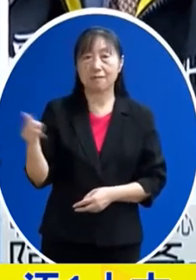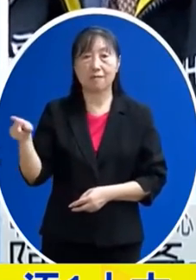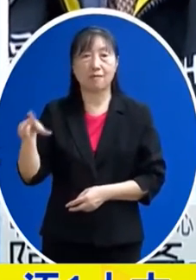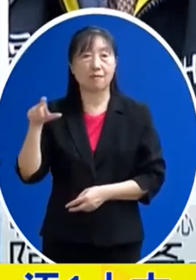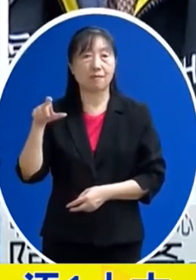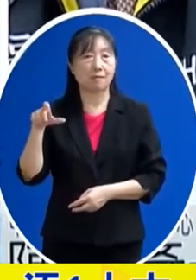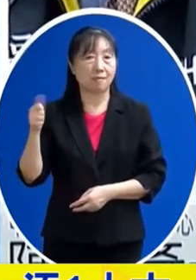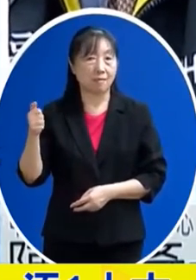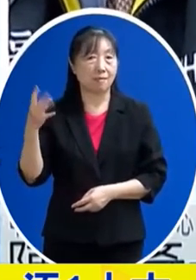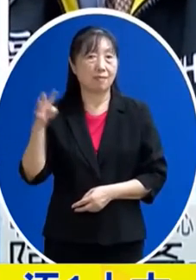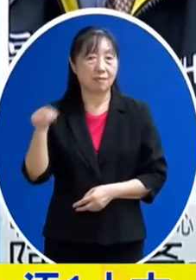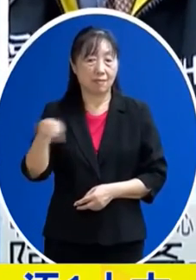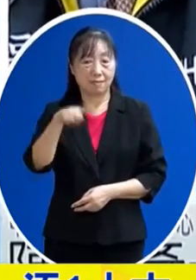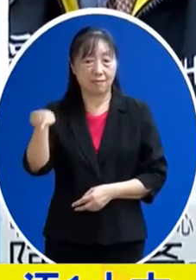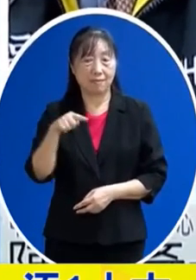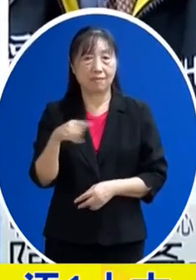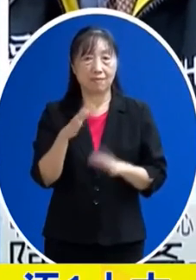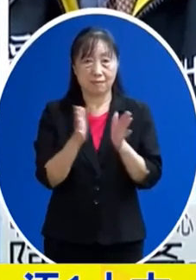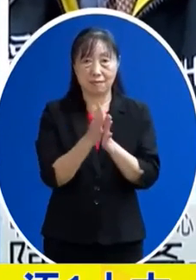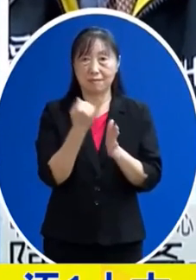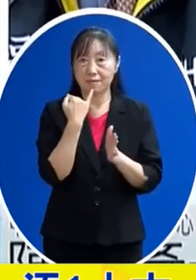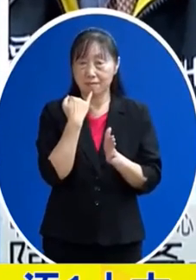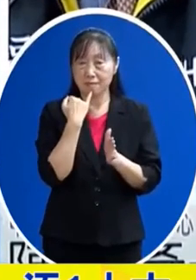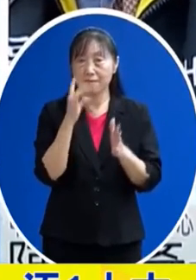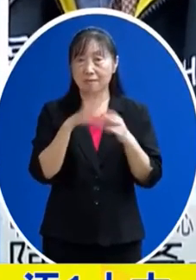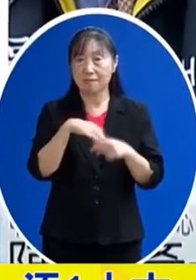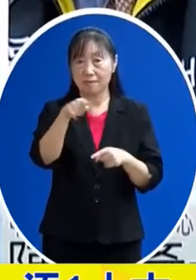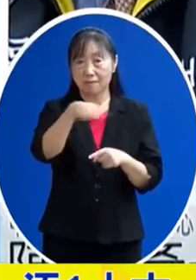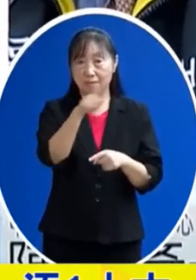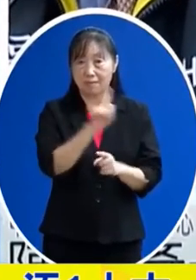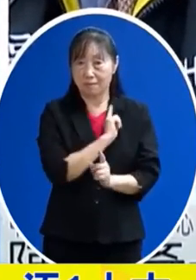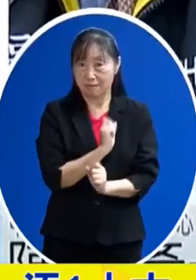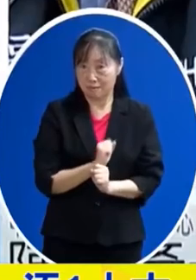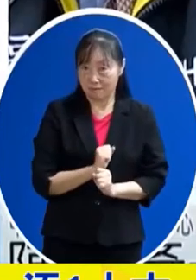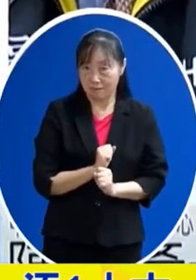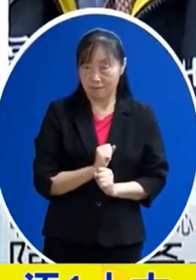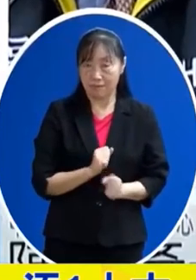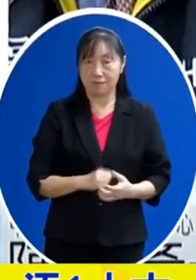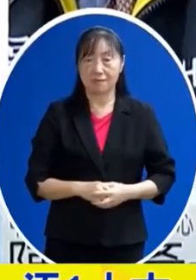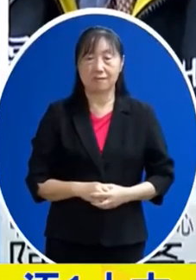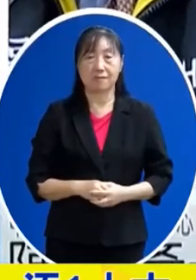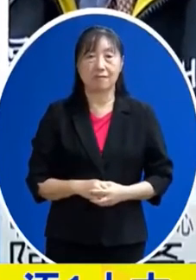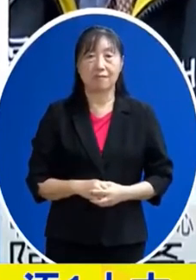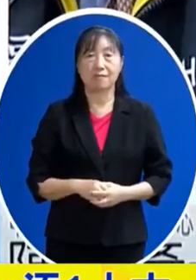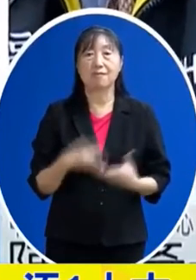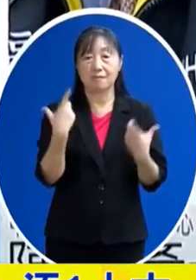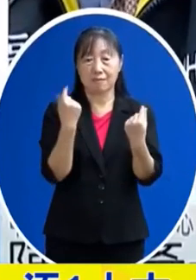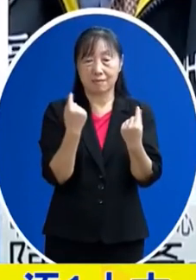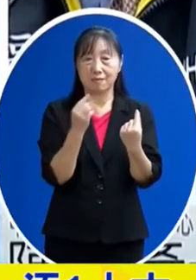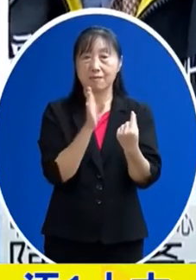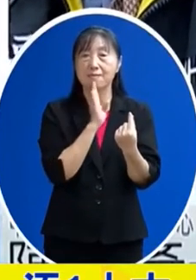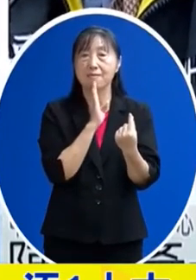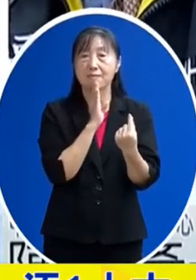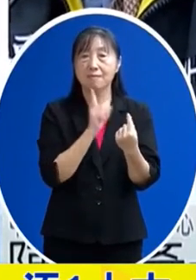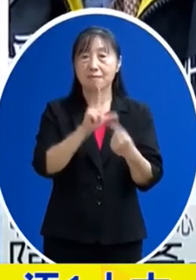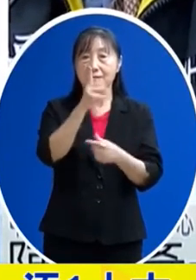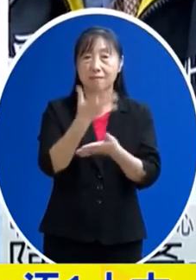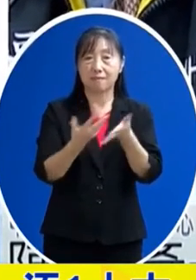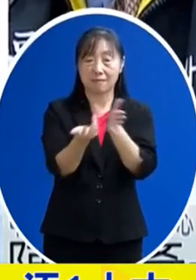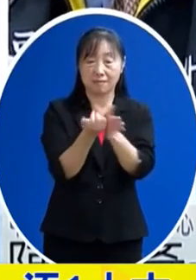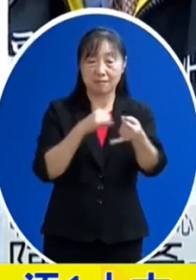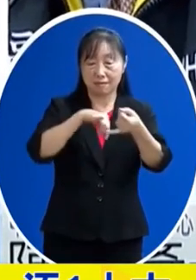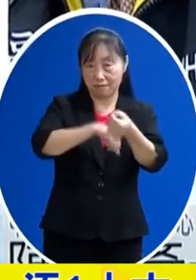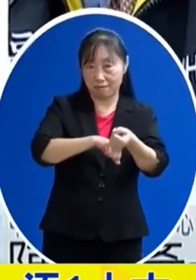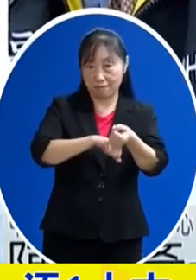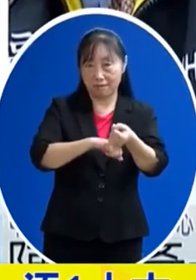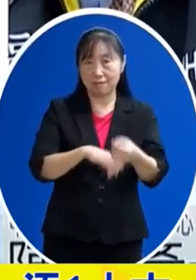的部分，所以这个还请各位民众一定要去务必注意。那我们一样是采取预约分流的部